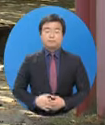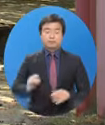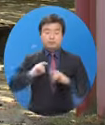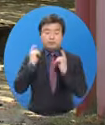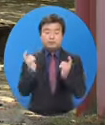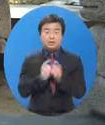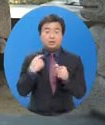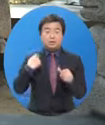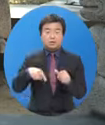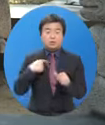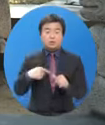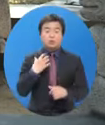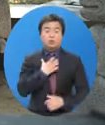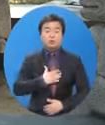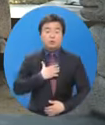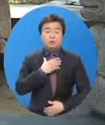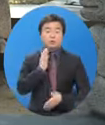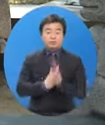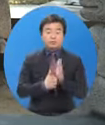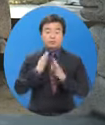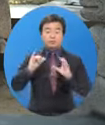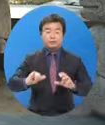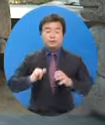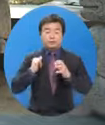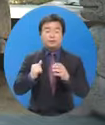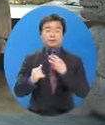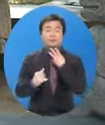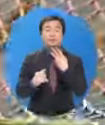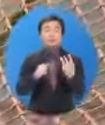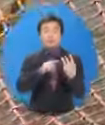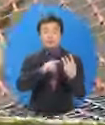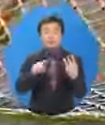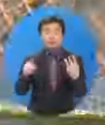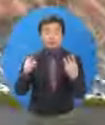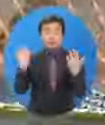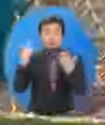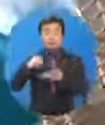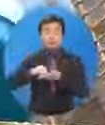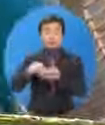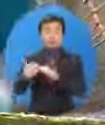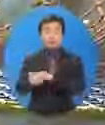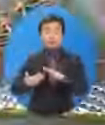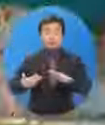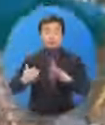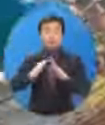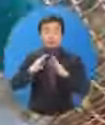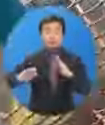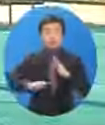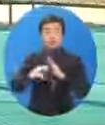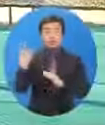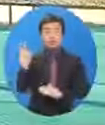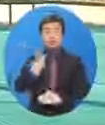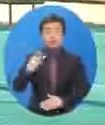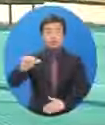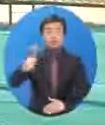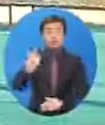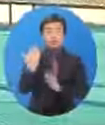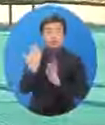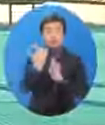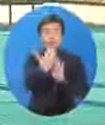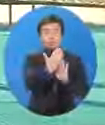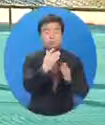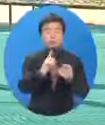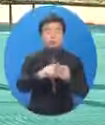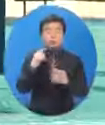사교육 걱정 없는 세상이 만 3세부터 취약전 유아가 있는 가구 2,500곳을 대상으로 사교육 참여 여부를